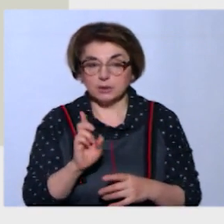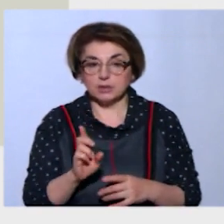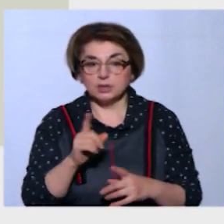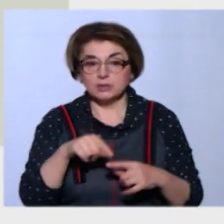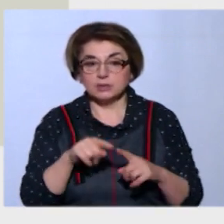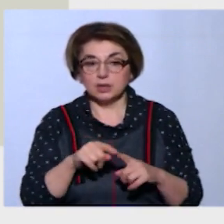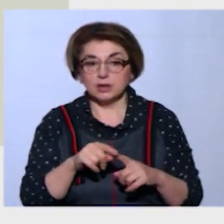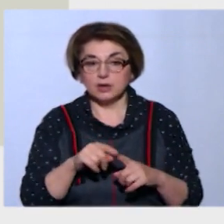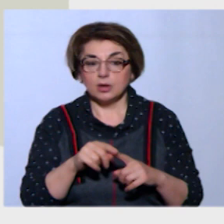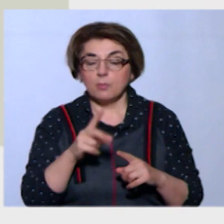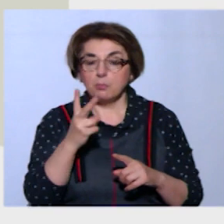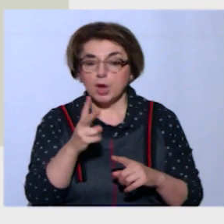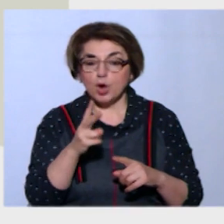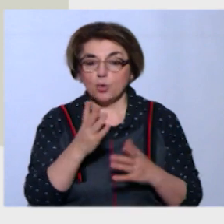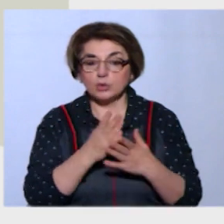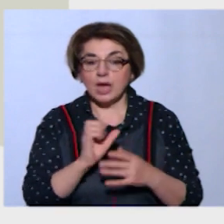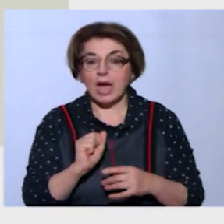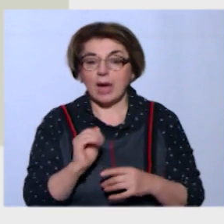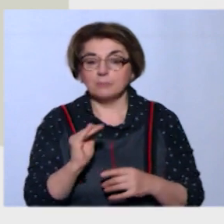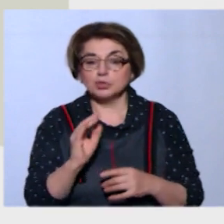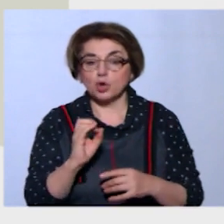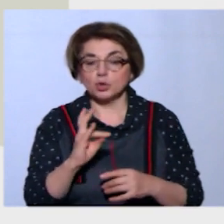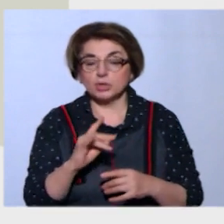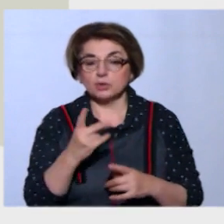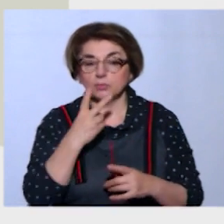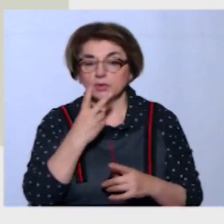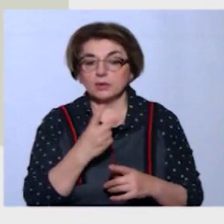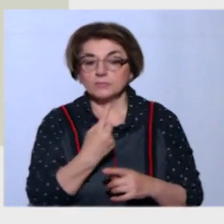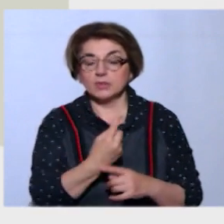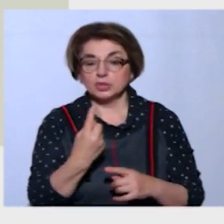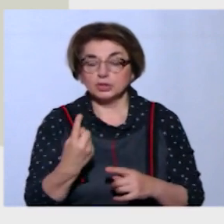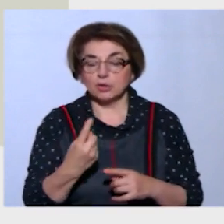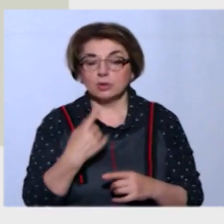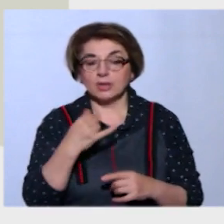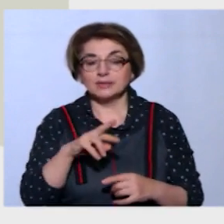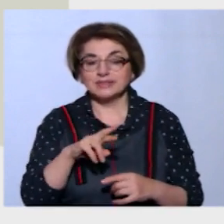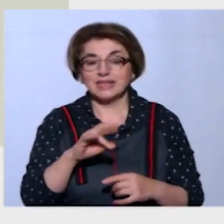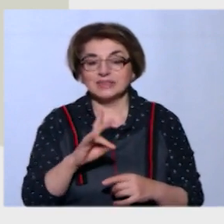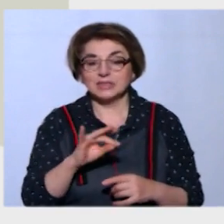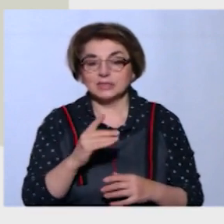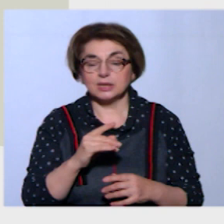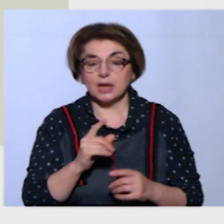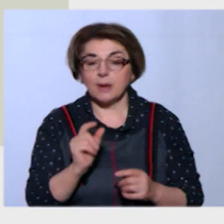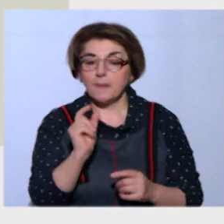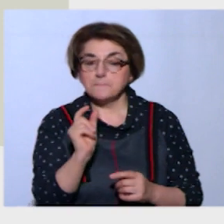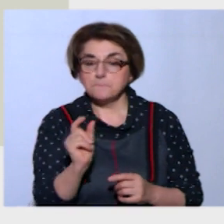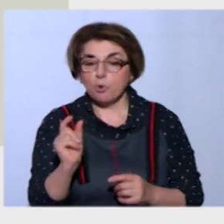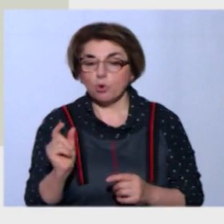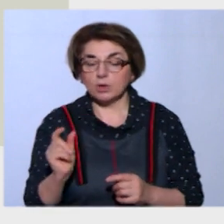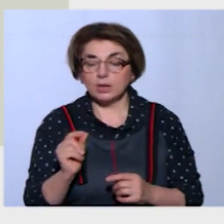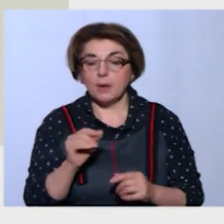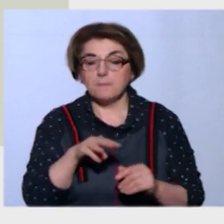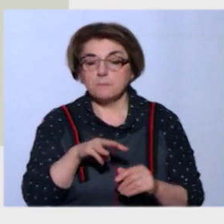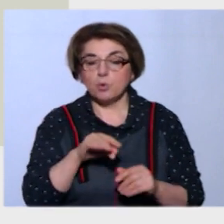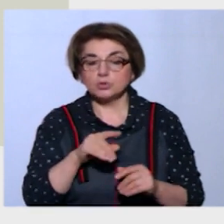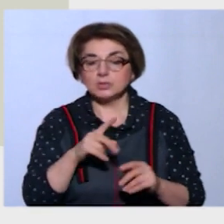და მეორე მორჩი აქსონი. განვიხილოთ დენდრიტები. დენდრიტი მოკლე მორჩია.